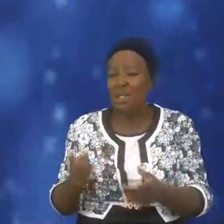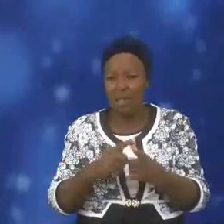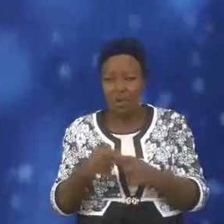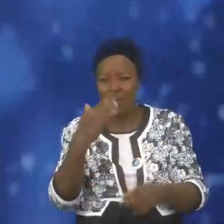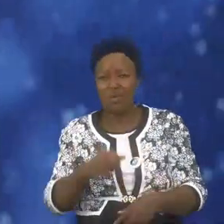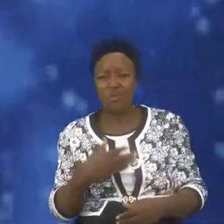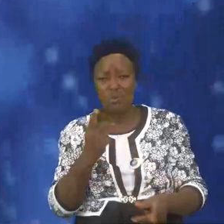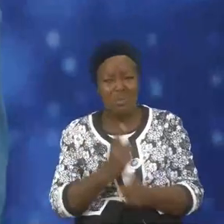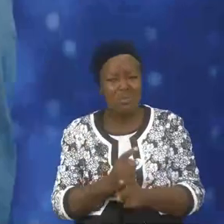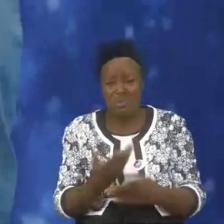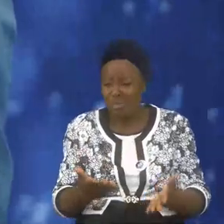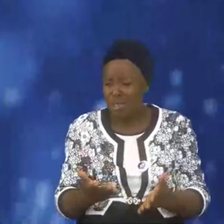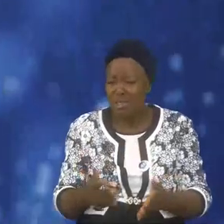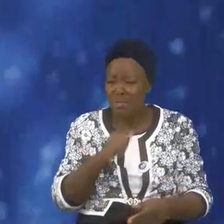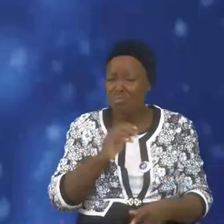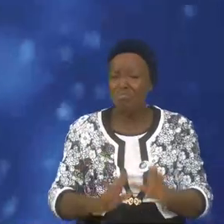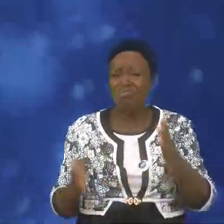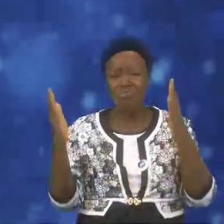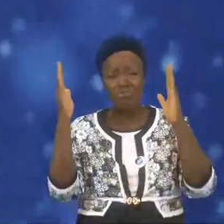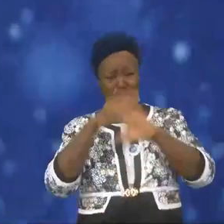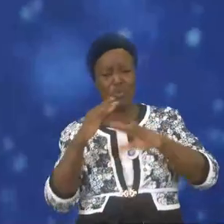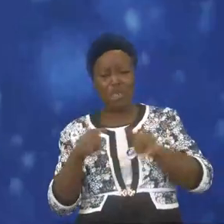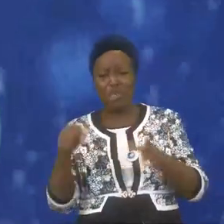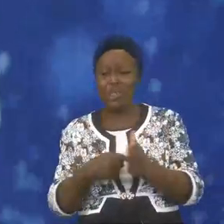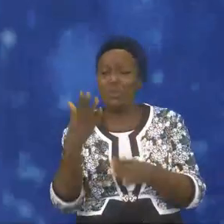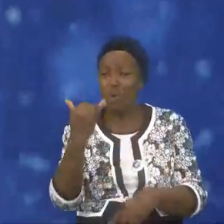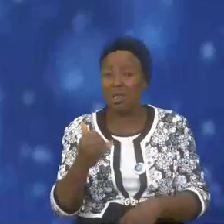Pourquoi es-tu pressé? Va dire au roi, je vais